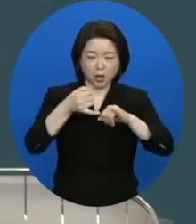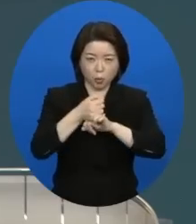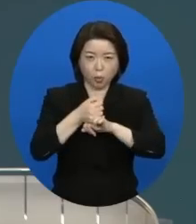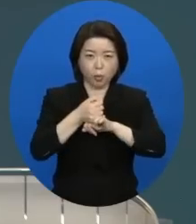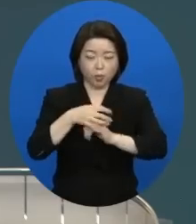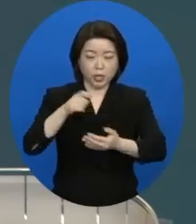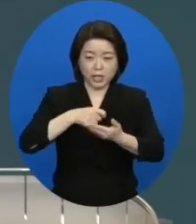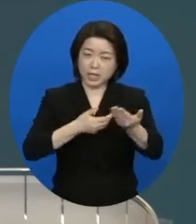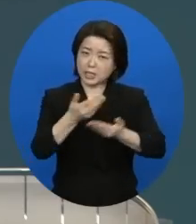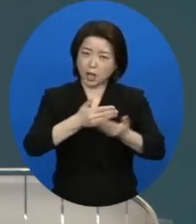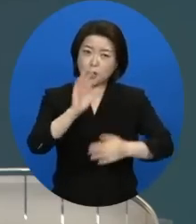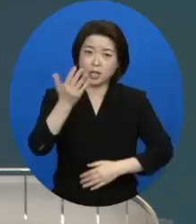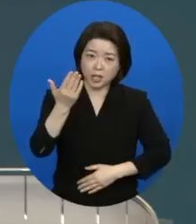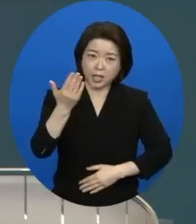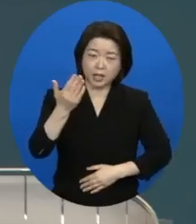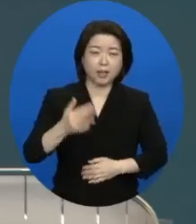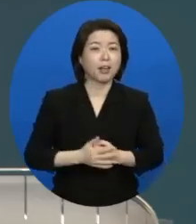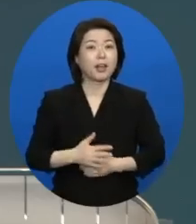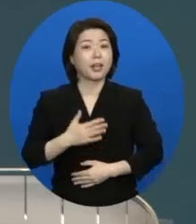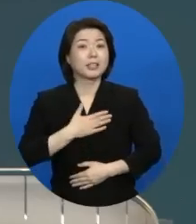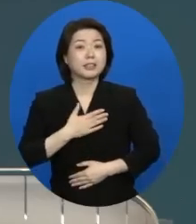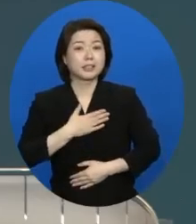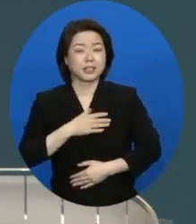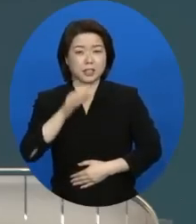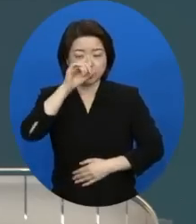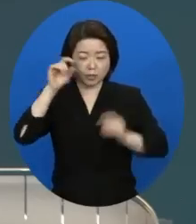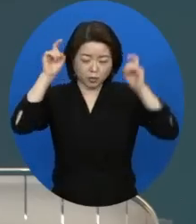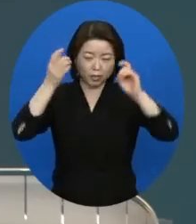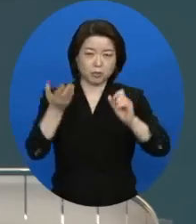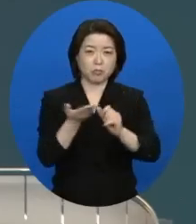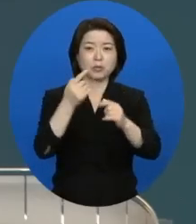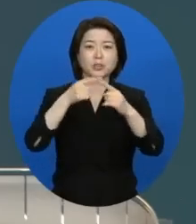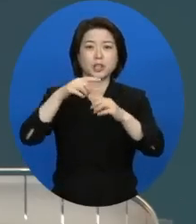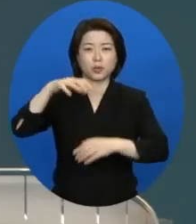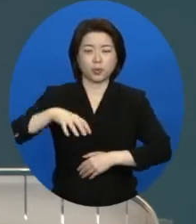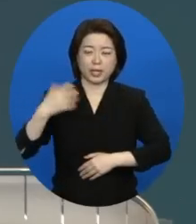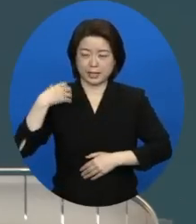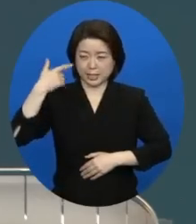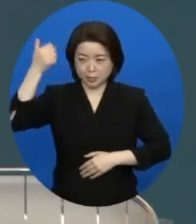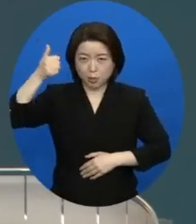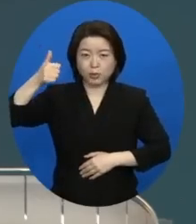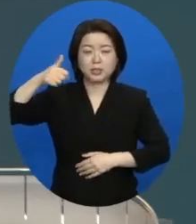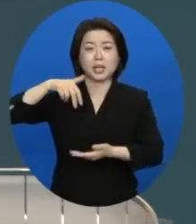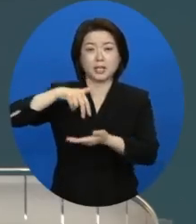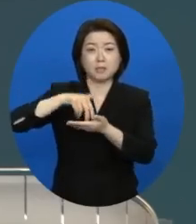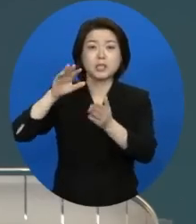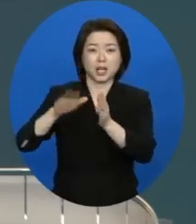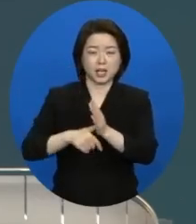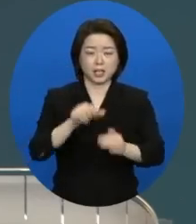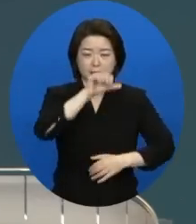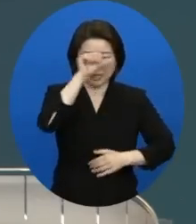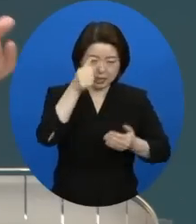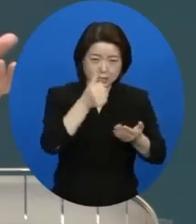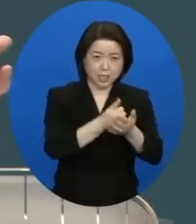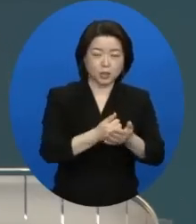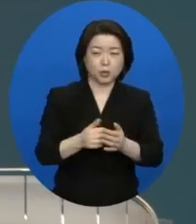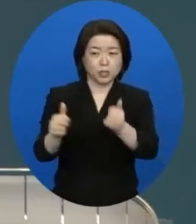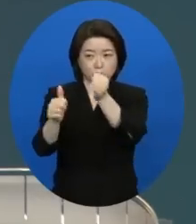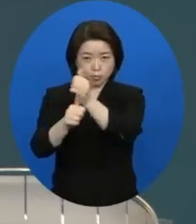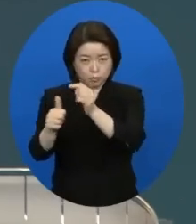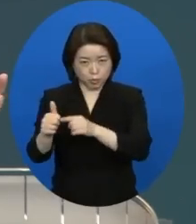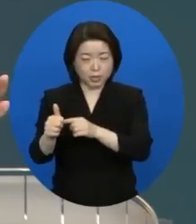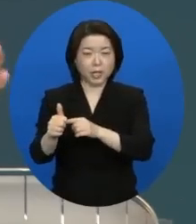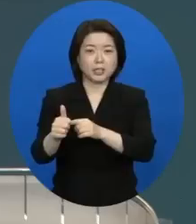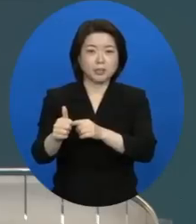일기를 나눠야 되나? 제가 선한목자교회에서 담임 목사로서 장로님들과